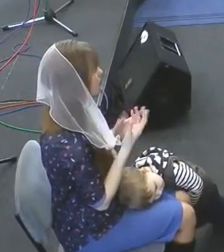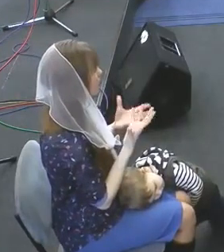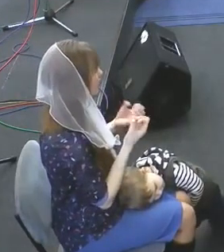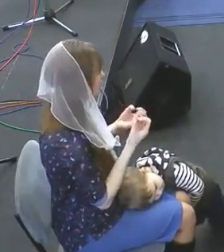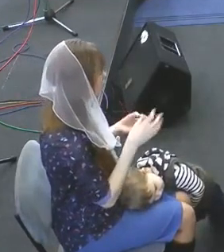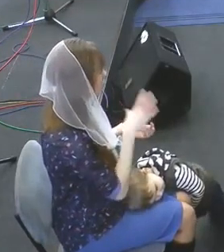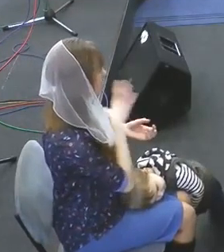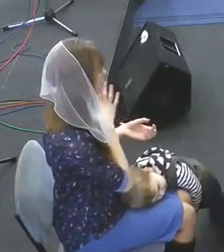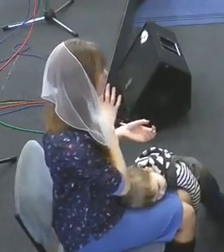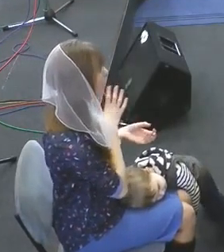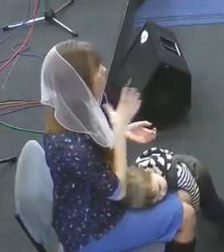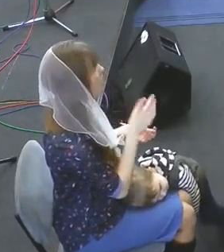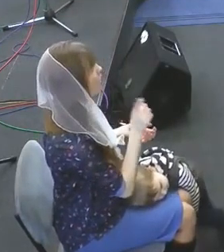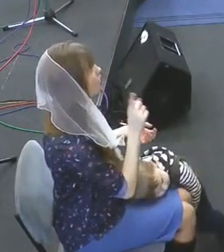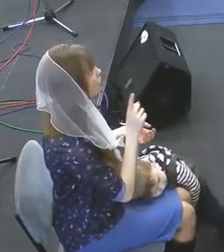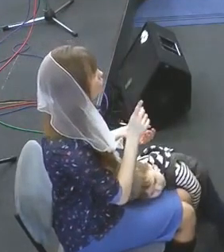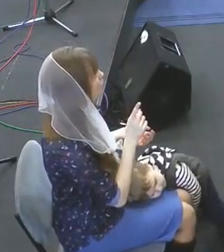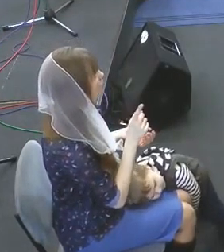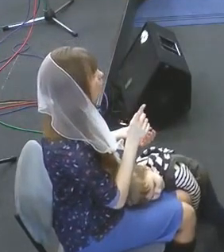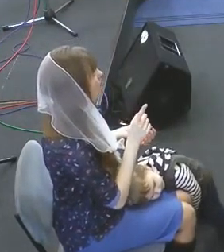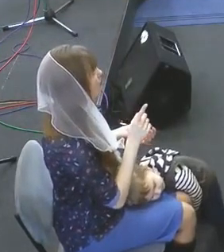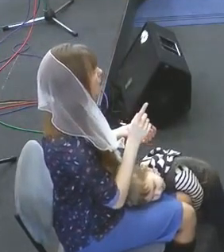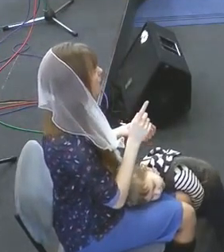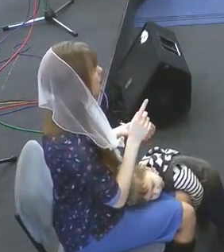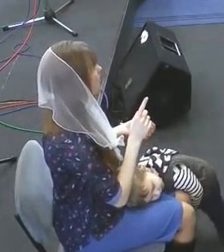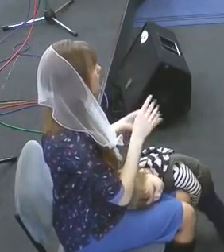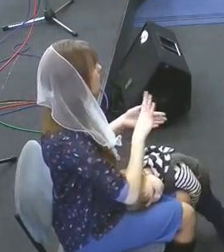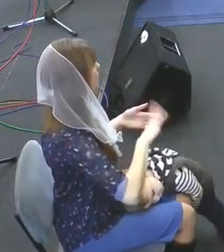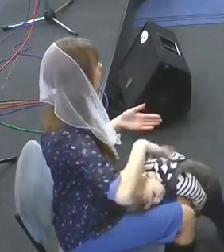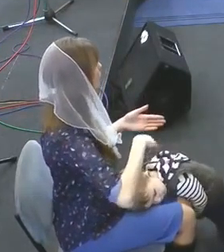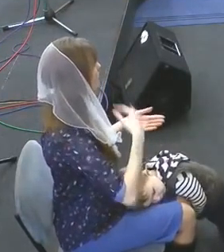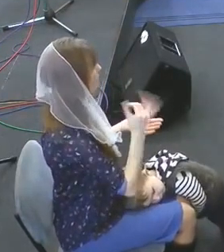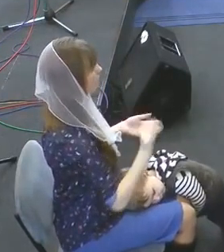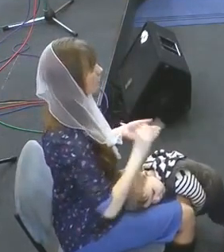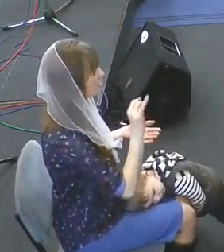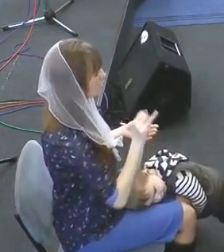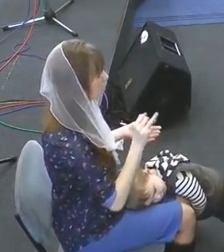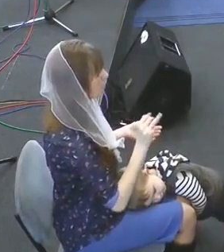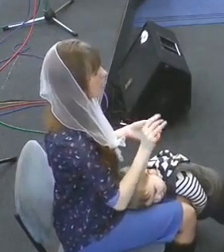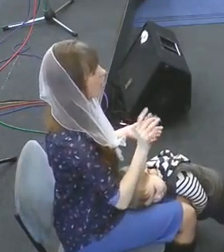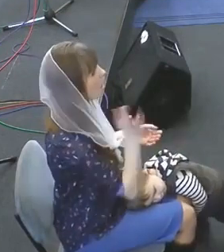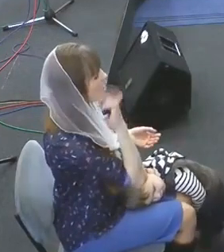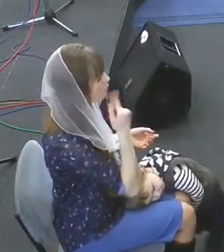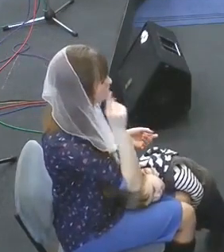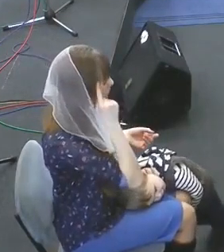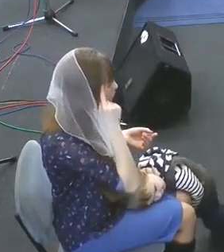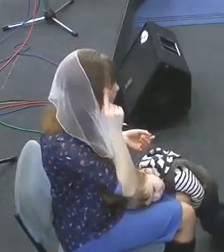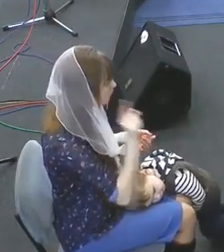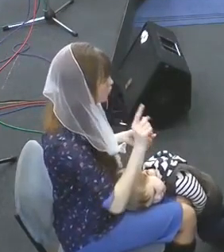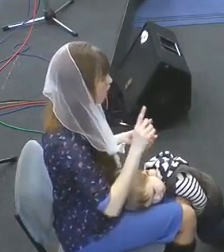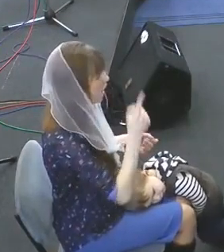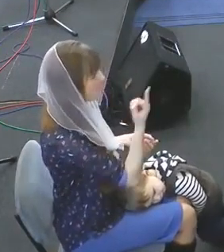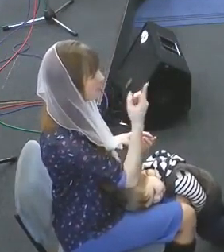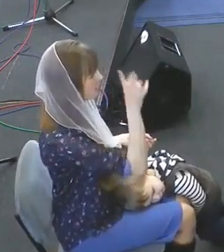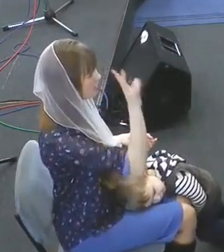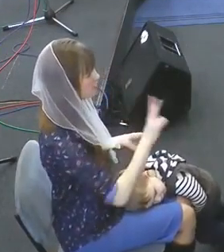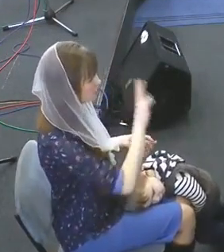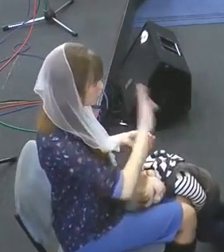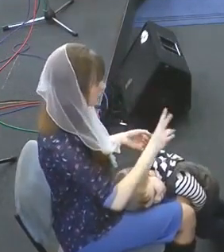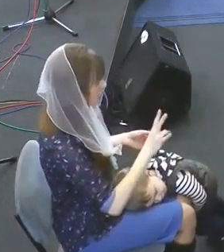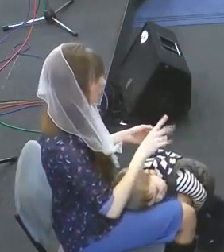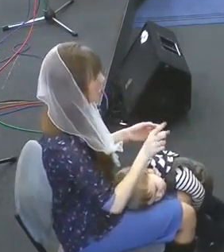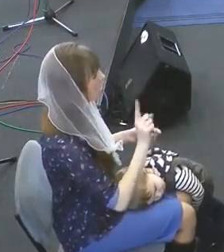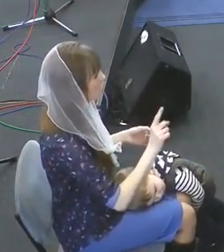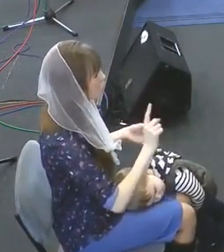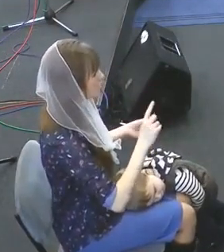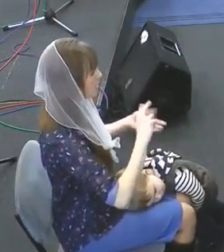первосвященика казнив, дружину свою казнив, двох синів своїх казнив, і потім ще й старшого сина. Також послав до імператора листа,